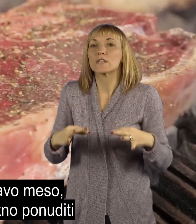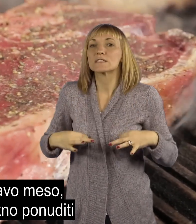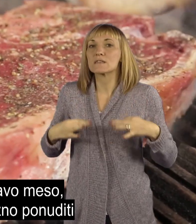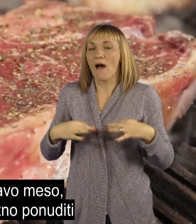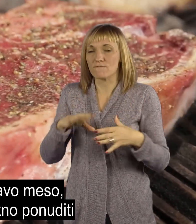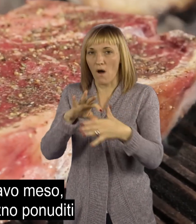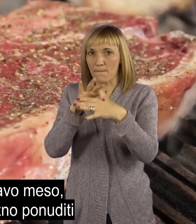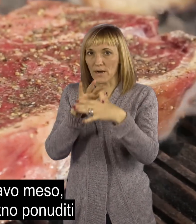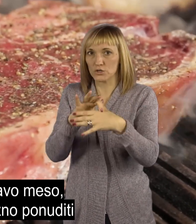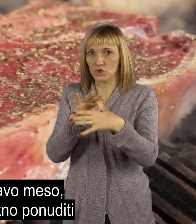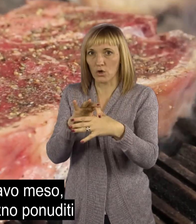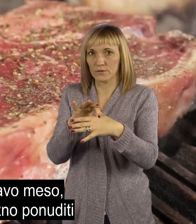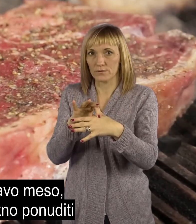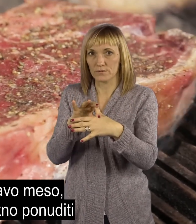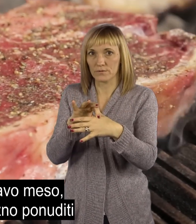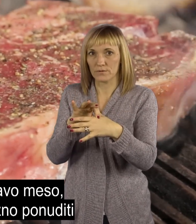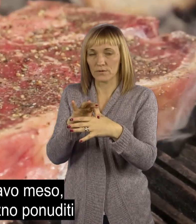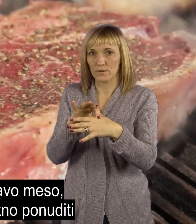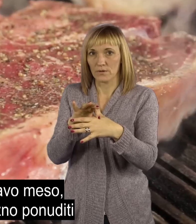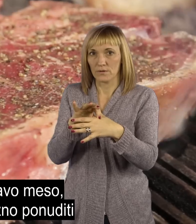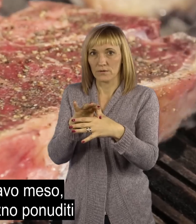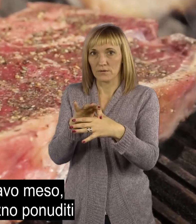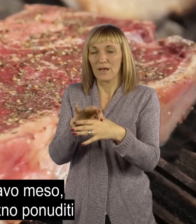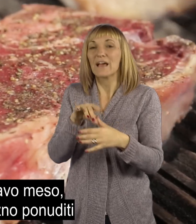za izključno zdravo meso,